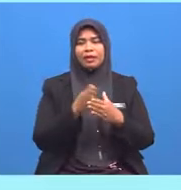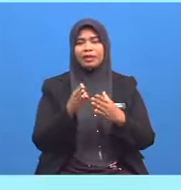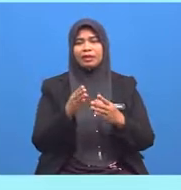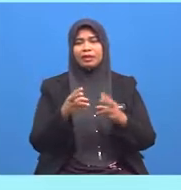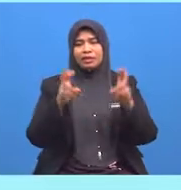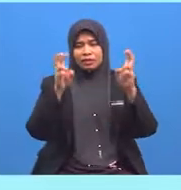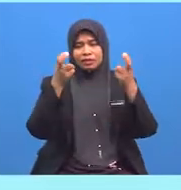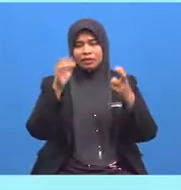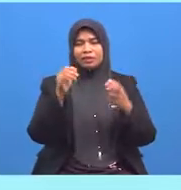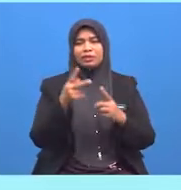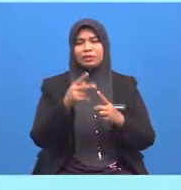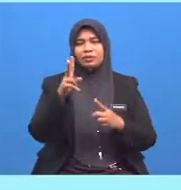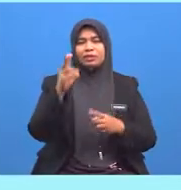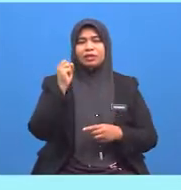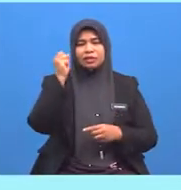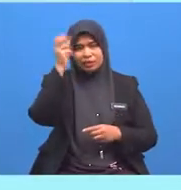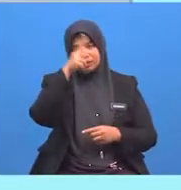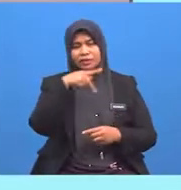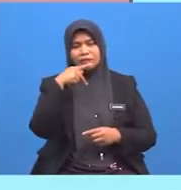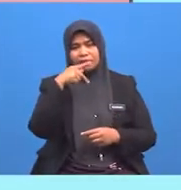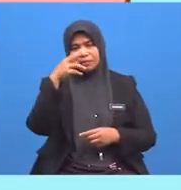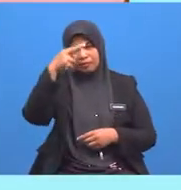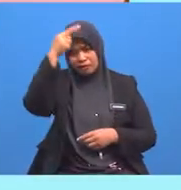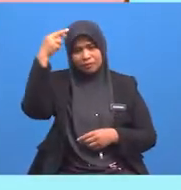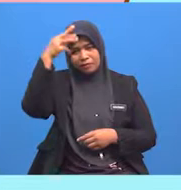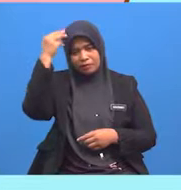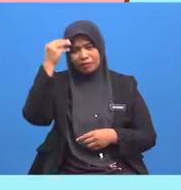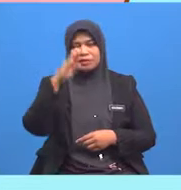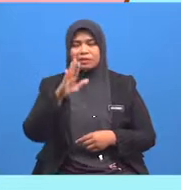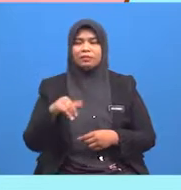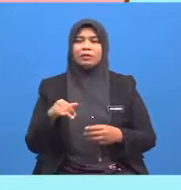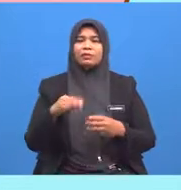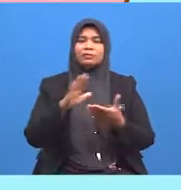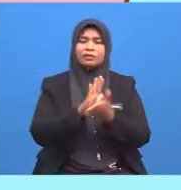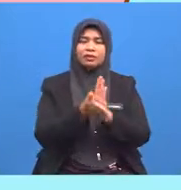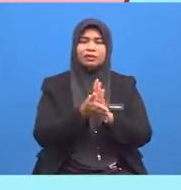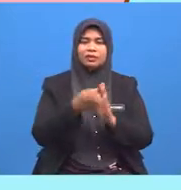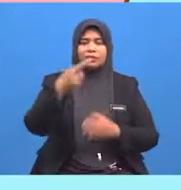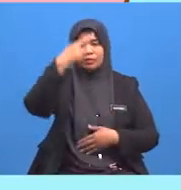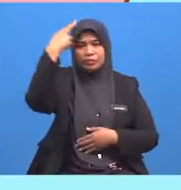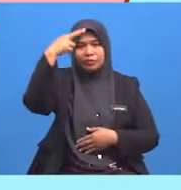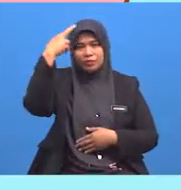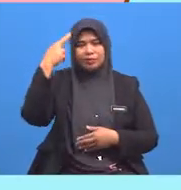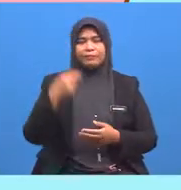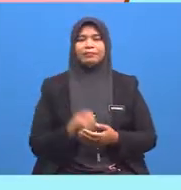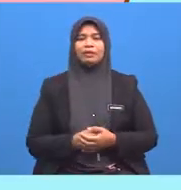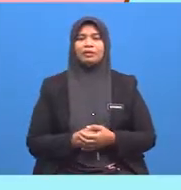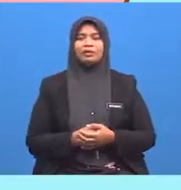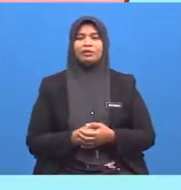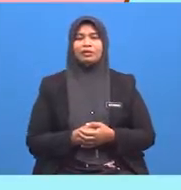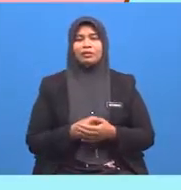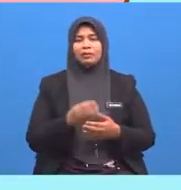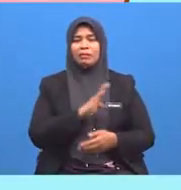pribadi Nabi Muhammad Shallallahu Alaihi Wasallam sebelum dilantik menjadi rasul bagi anda seorang yang